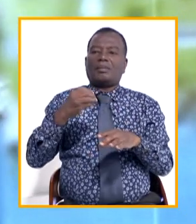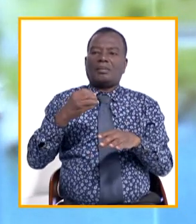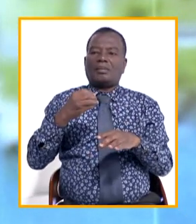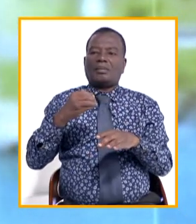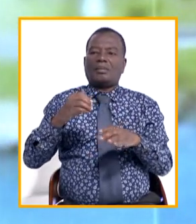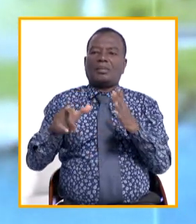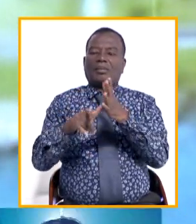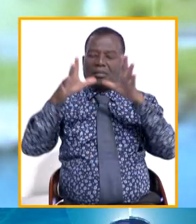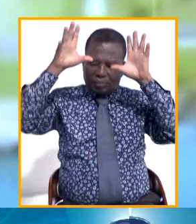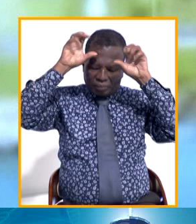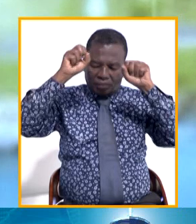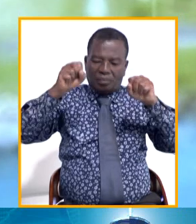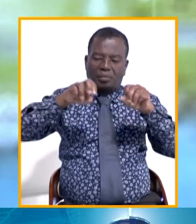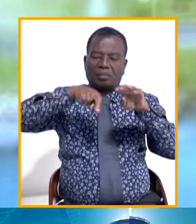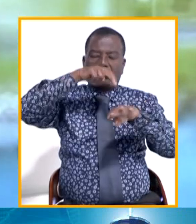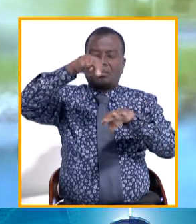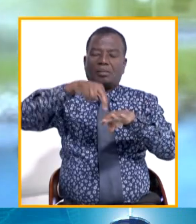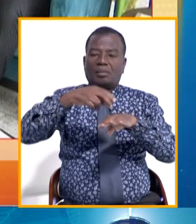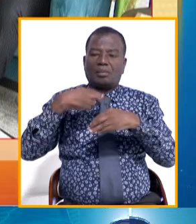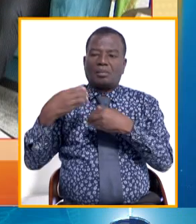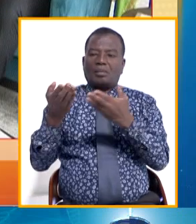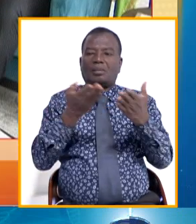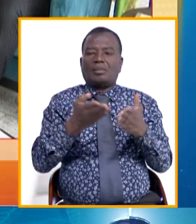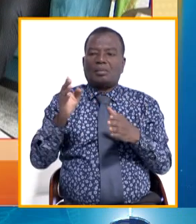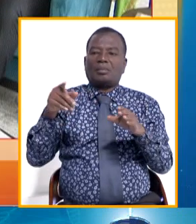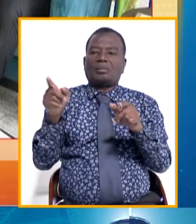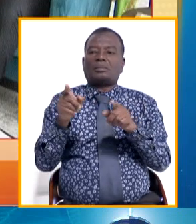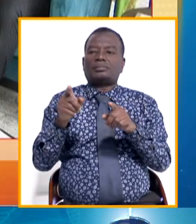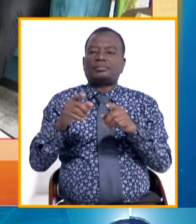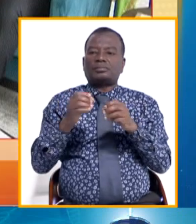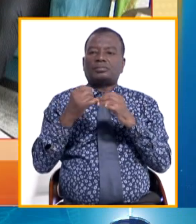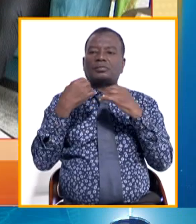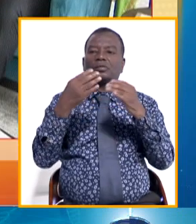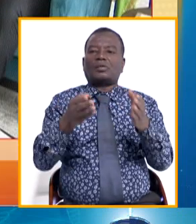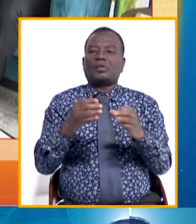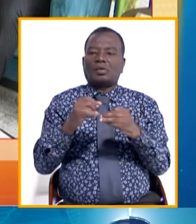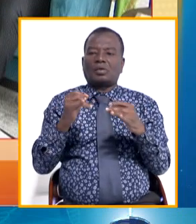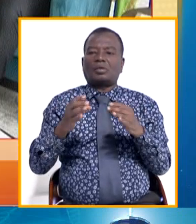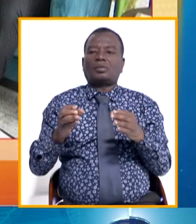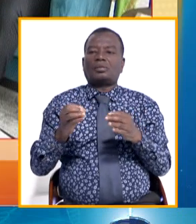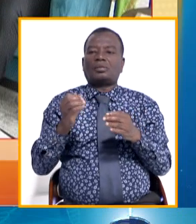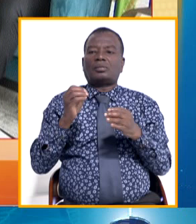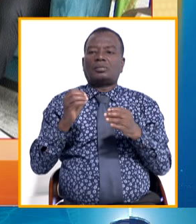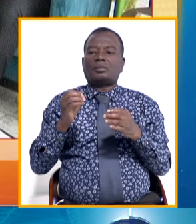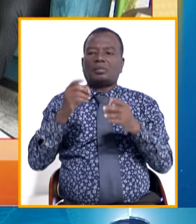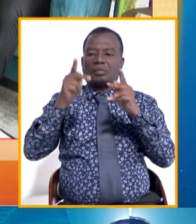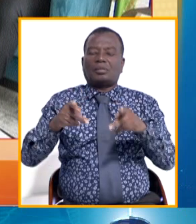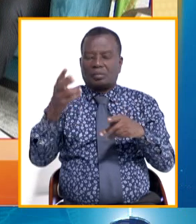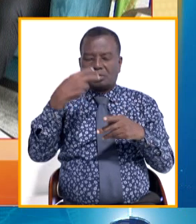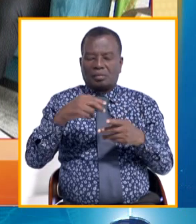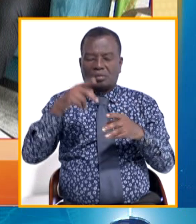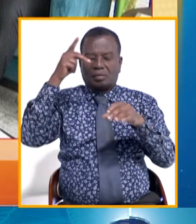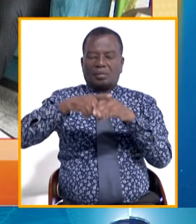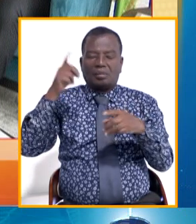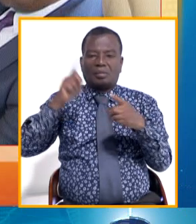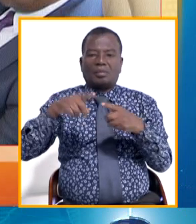niveau, le vice-président de la République a accordé quelques audiences à plusieurs personnalités, des personnalités venues participer à